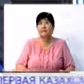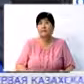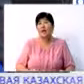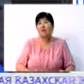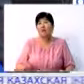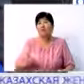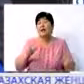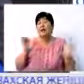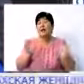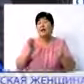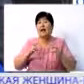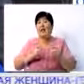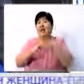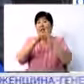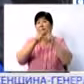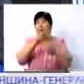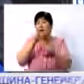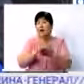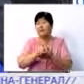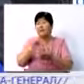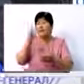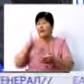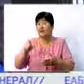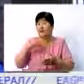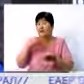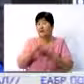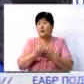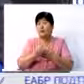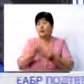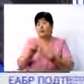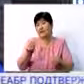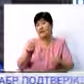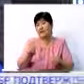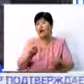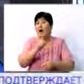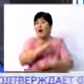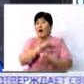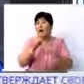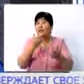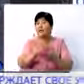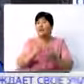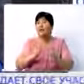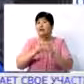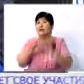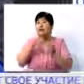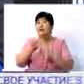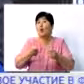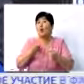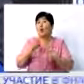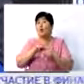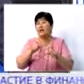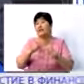Вести уход за лифтами и содержать их обязаны владельцы собственности на свои средства. В больнице, к примеру, за лифты отвечает управление